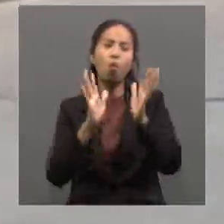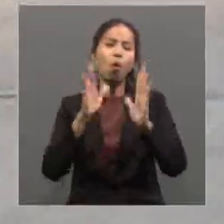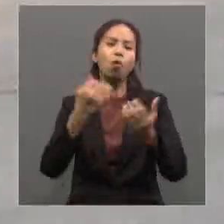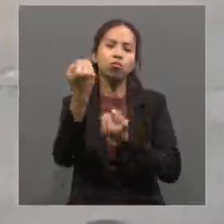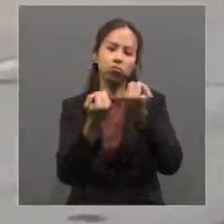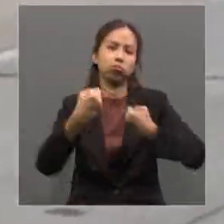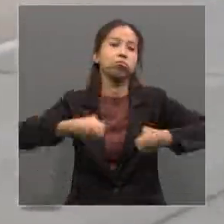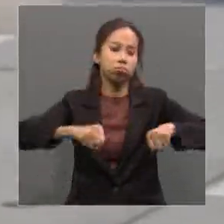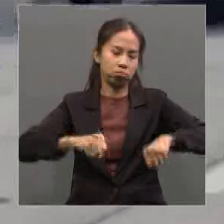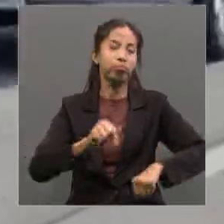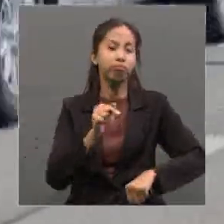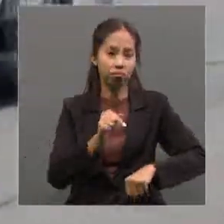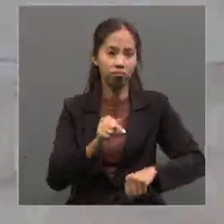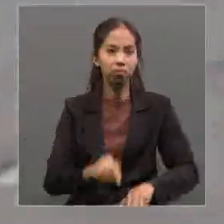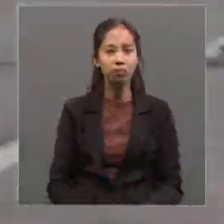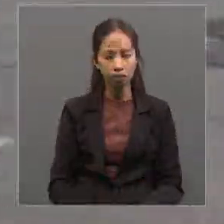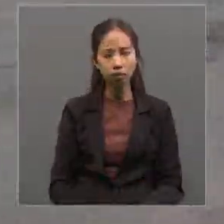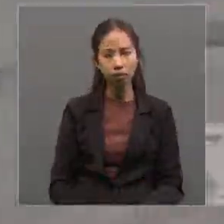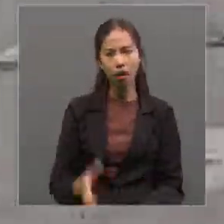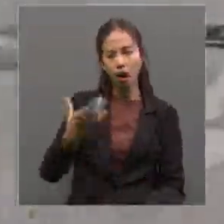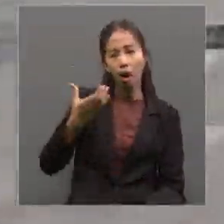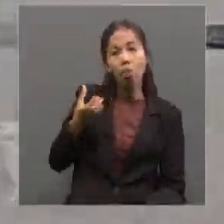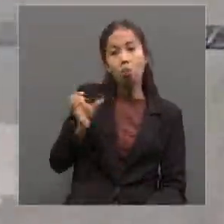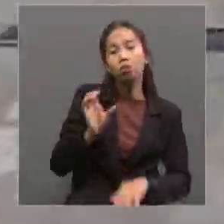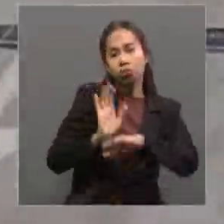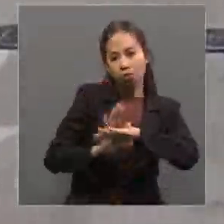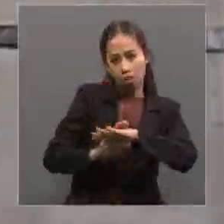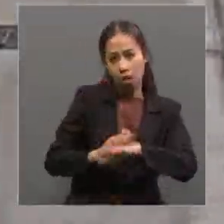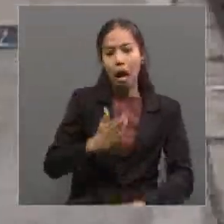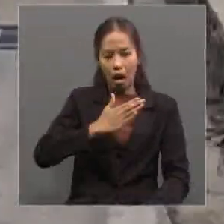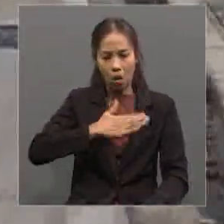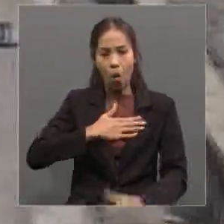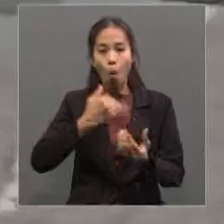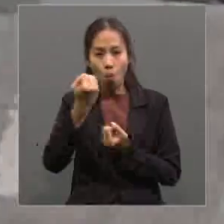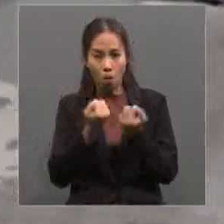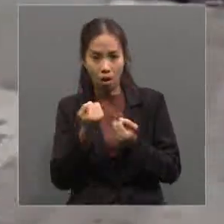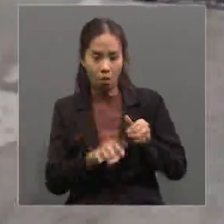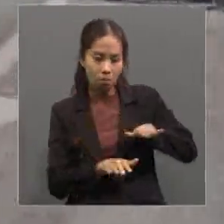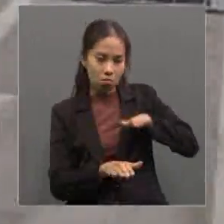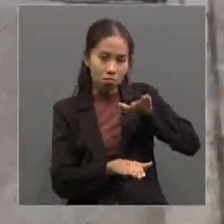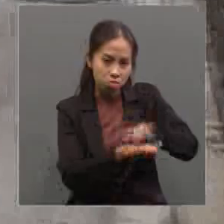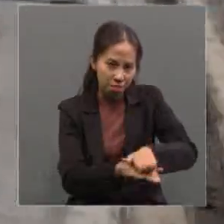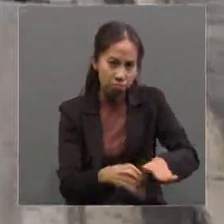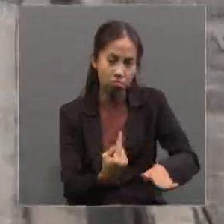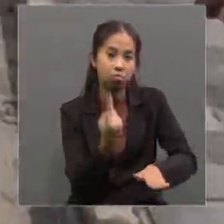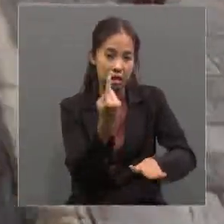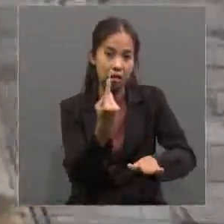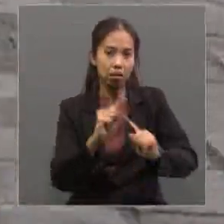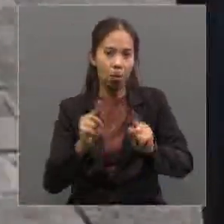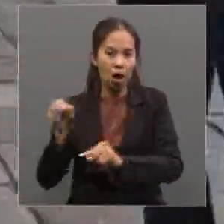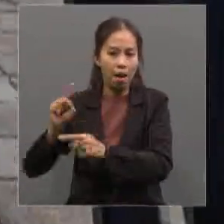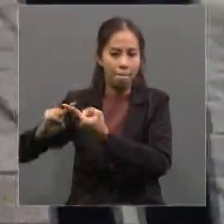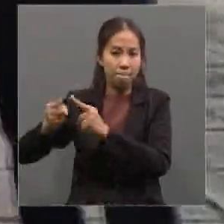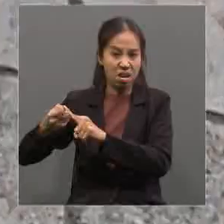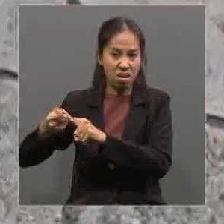รถใช้ถนนบริเวณดังกล่าวนะคนที่โพสต์เนี่ยบอกว่ารถเราเหยียบขวดเดียวนะรถเพื่อนเราเหยียบขวดเลยขวดเดียว